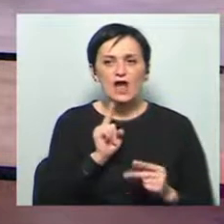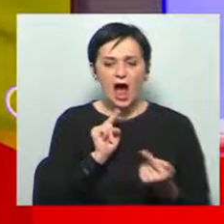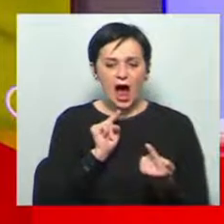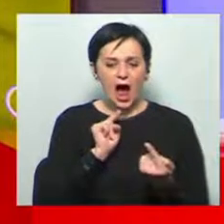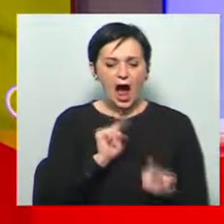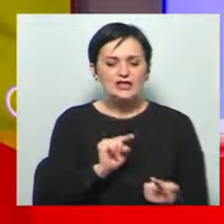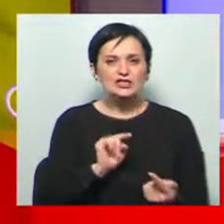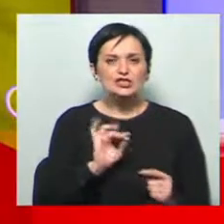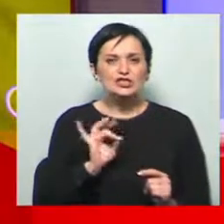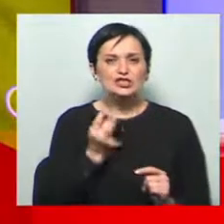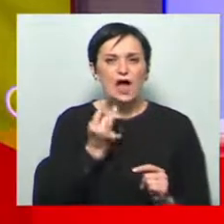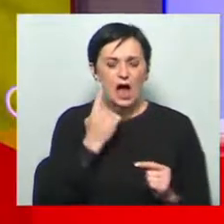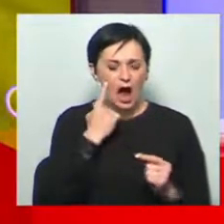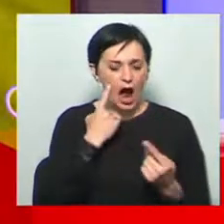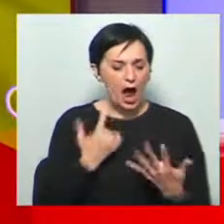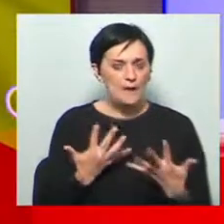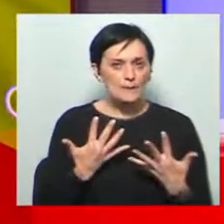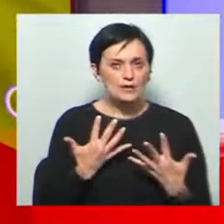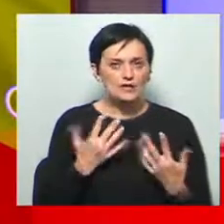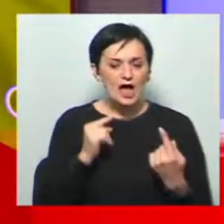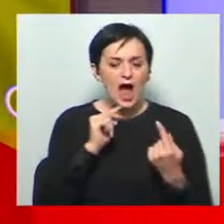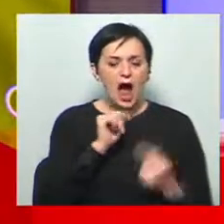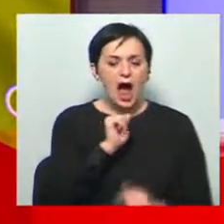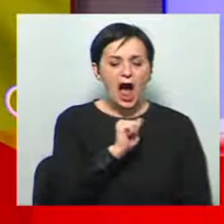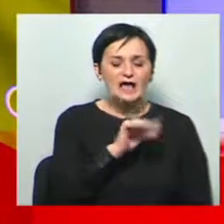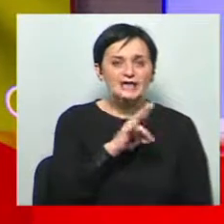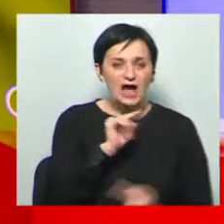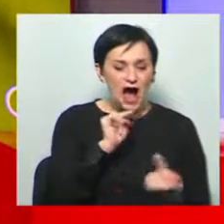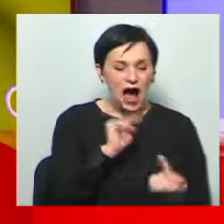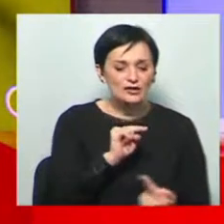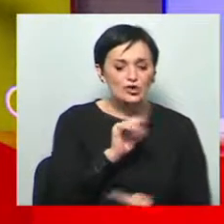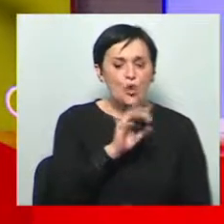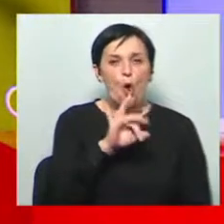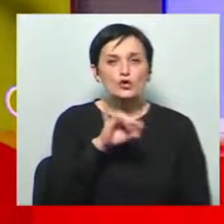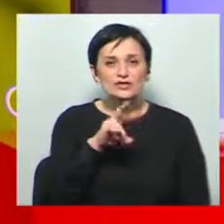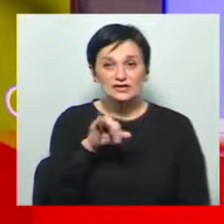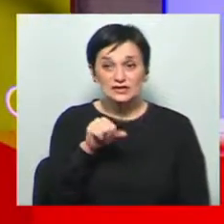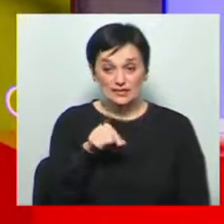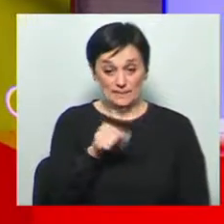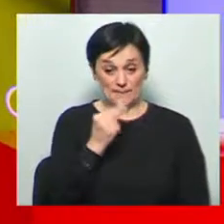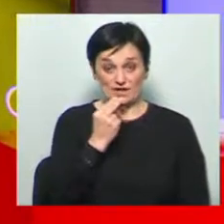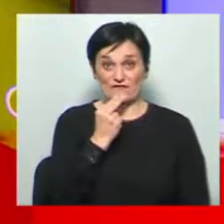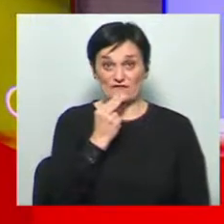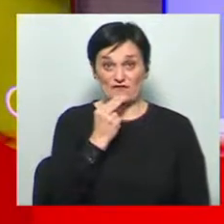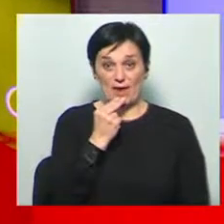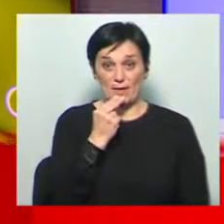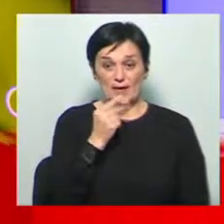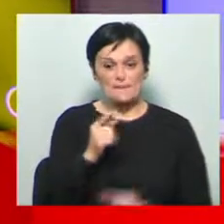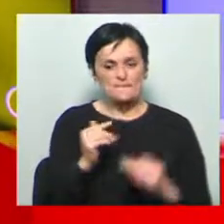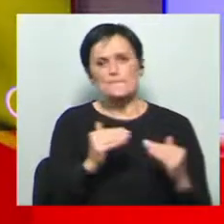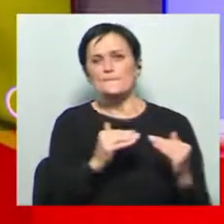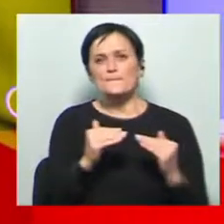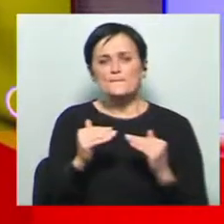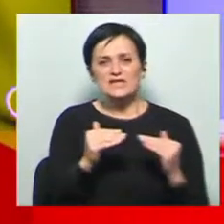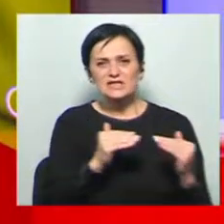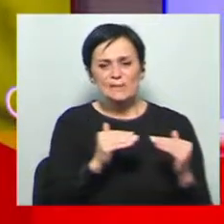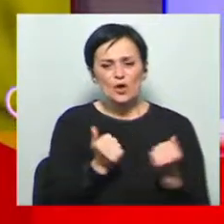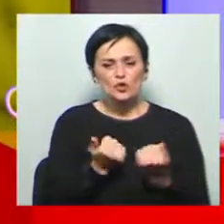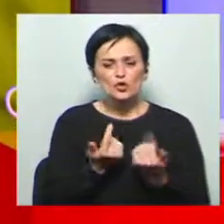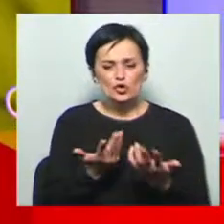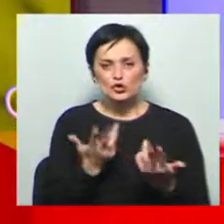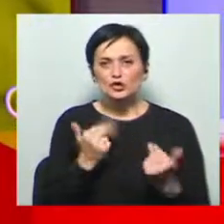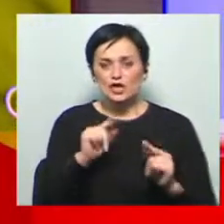ანტიდამჟანგავების ეფექტურობა, ანტიოქსიდანტების. და ამ ტიპის კვებაში ანტიოქსიდანტების მინიმალური რაოდენობა